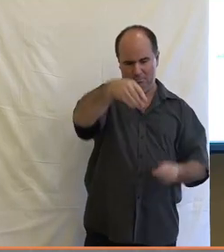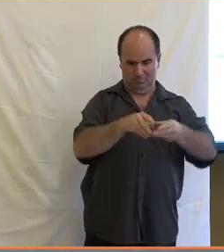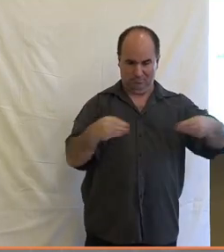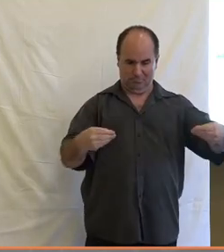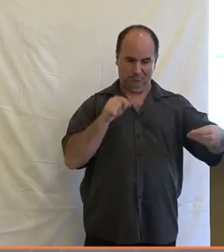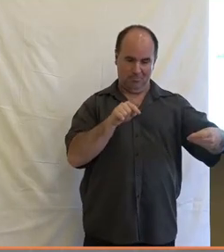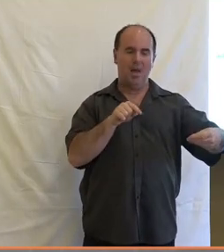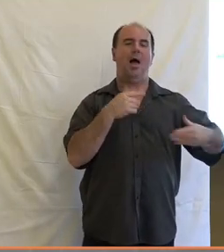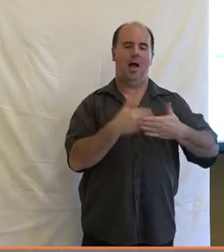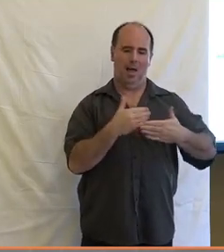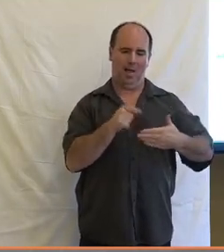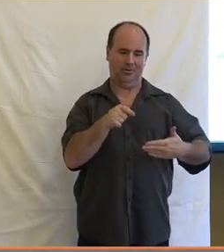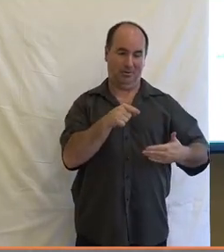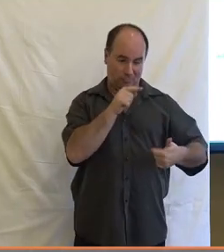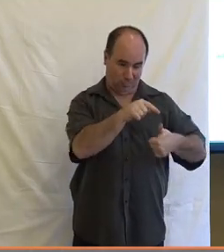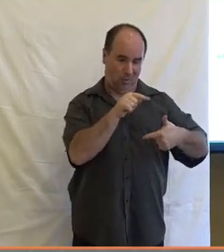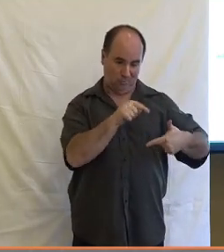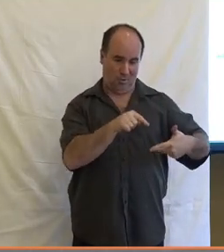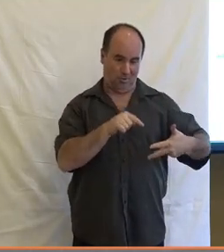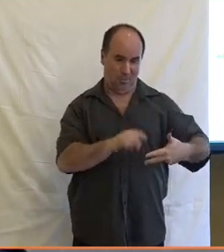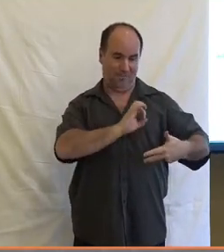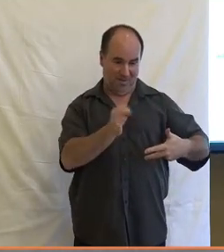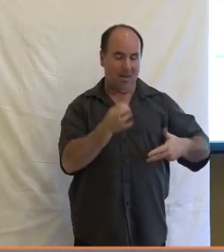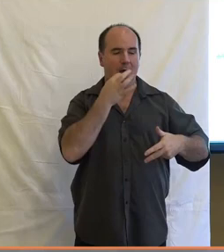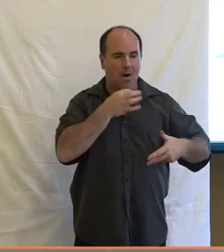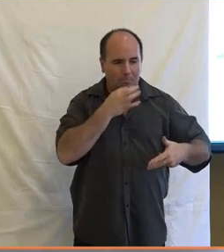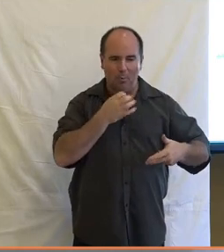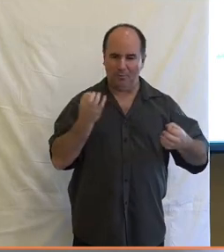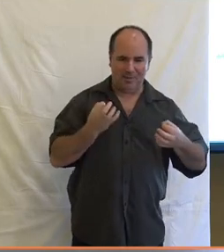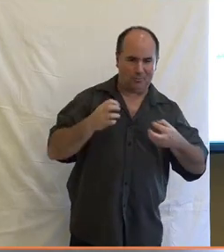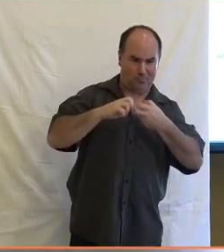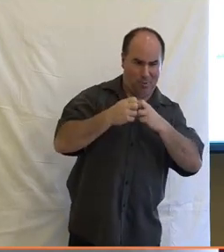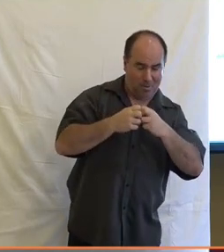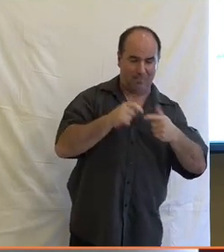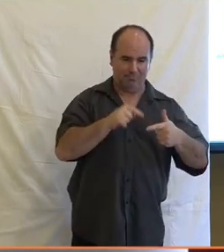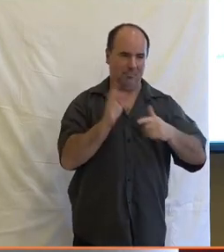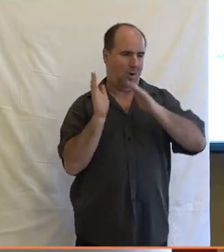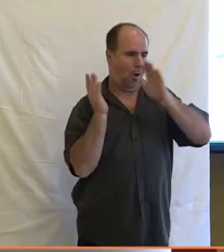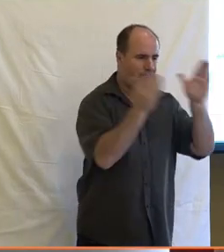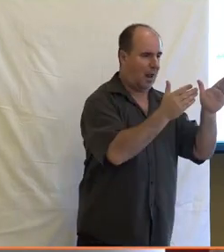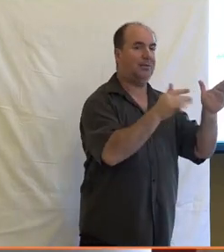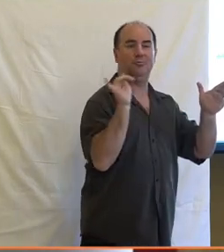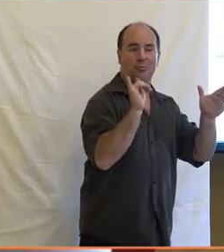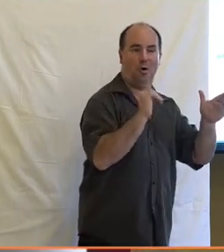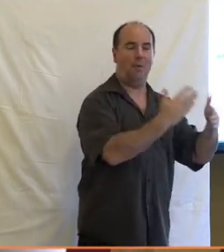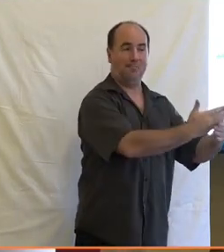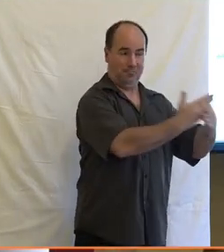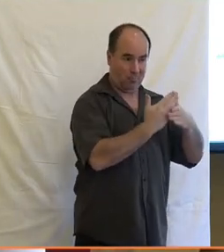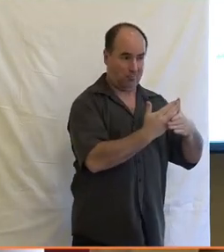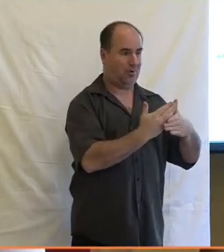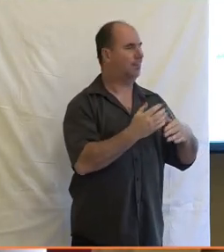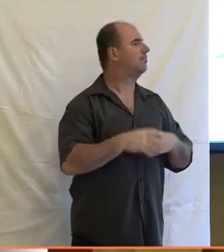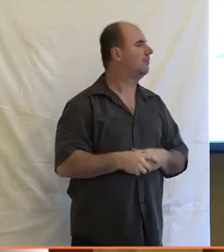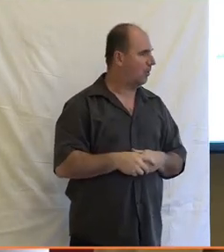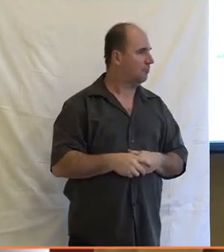asi pravděpodobně se může stát tohle, co máš udělat, kdyby něco takového. Jakoho se můžeš obrátit? Může se obrátit na mě, co máš udělat? Takže si já si myslím, že tam